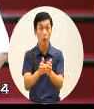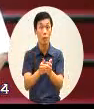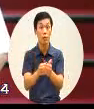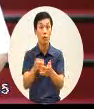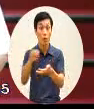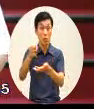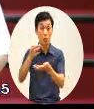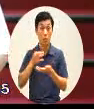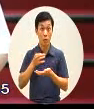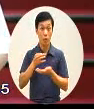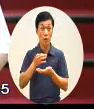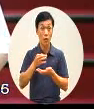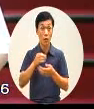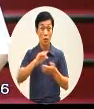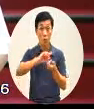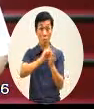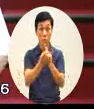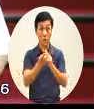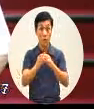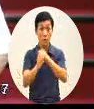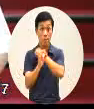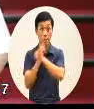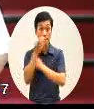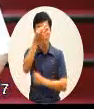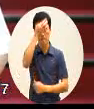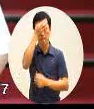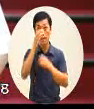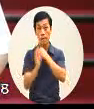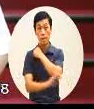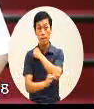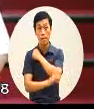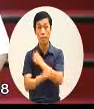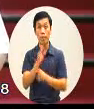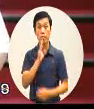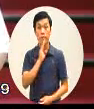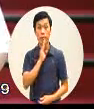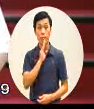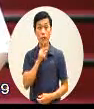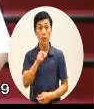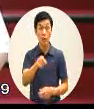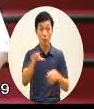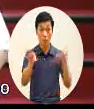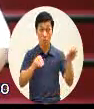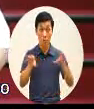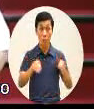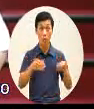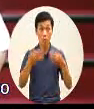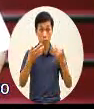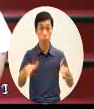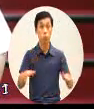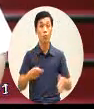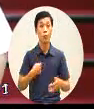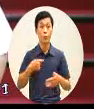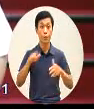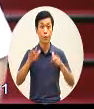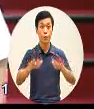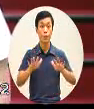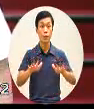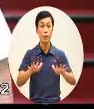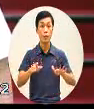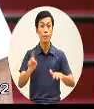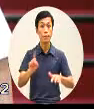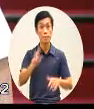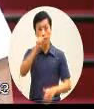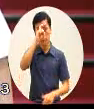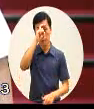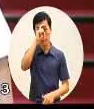我来讲会形成一个弊案，而且目前来讲，他拿的资料还很多了吼。当然，我现在希望